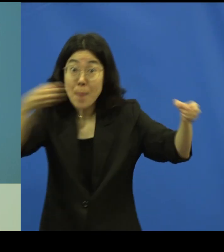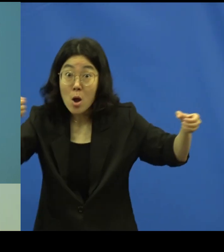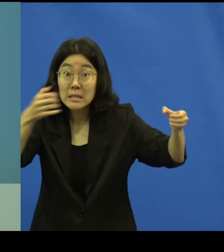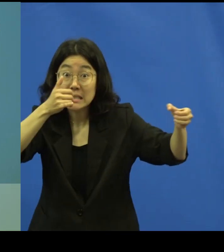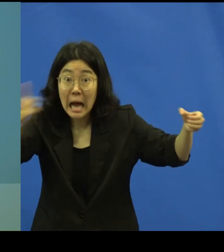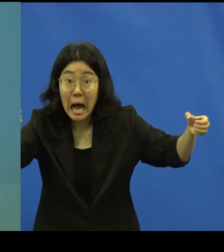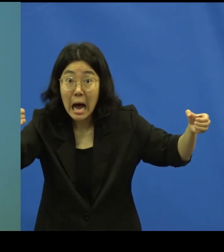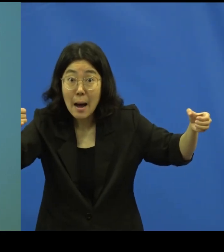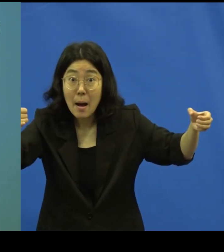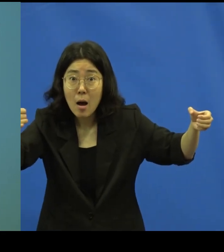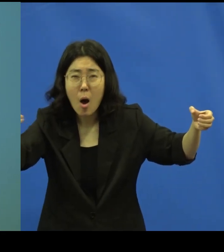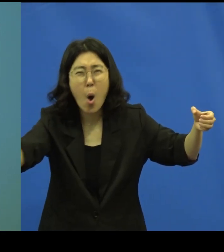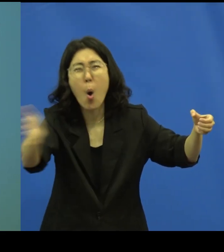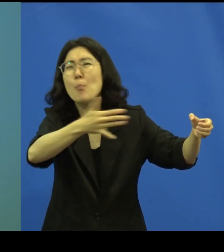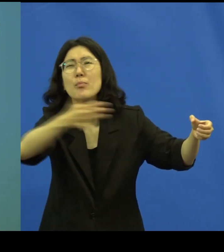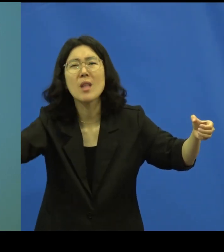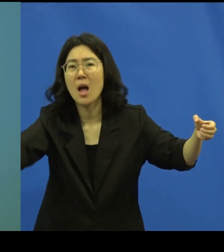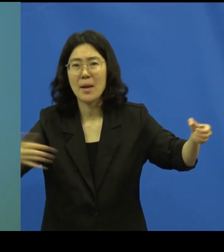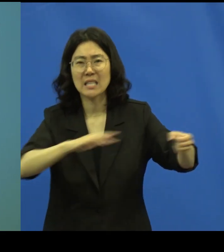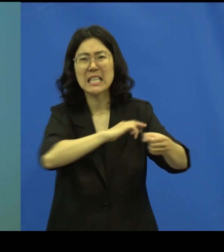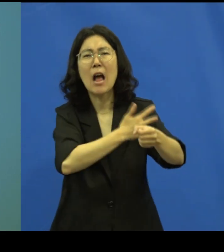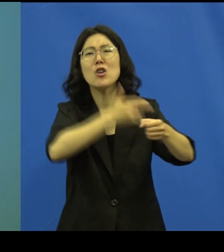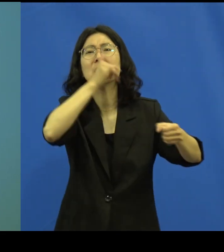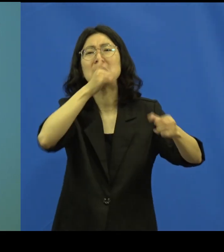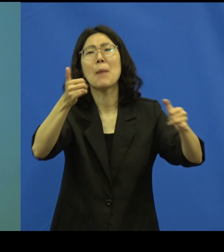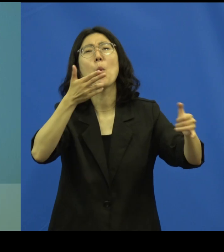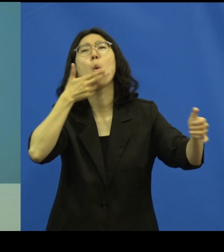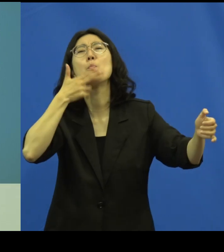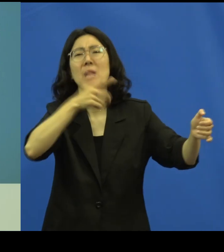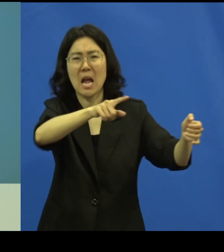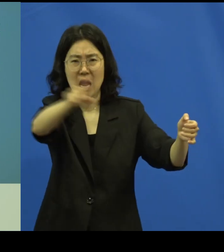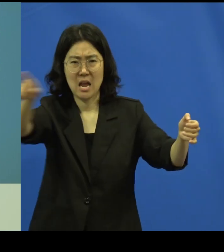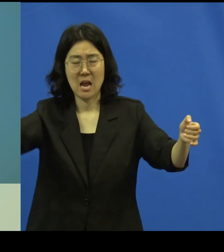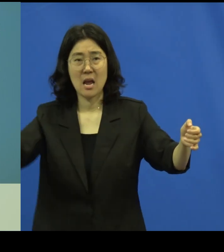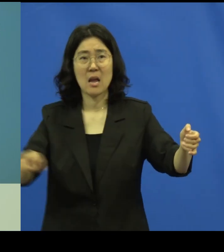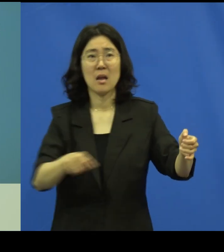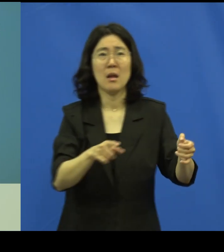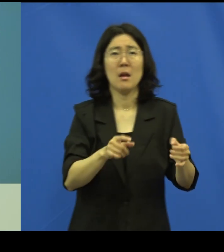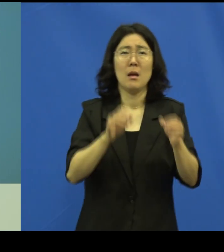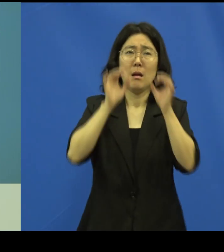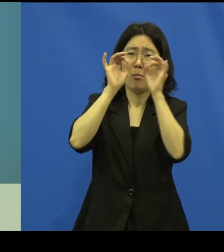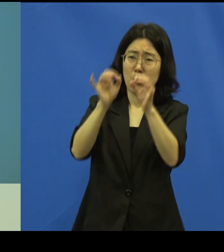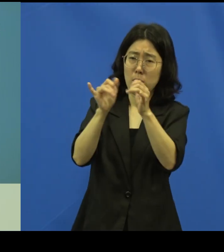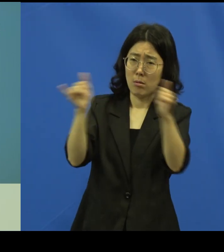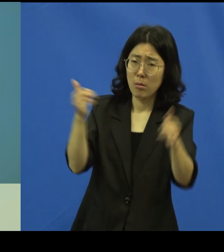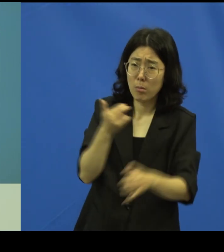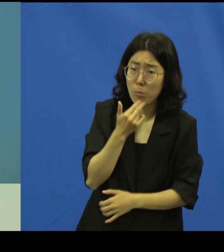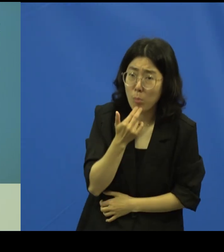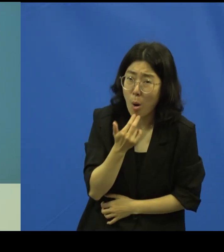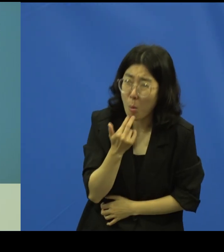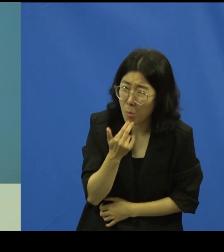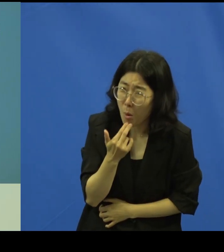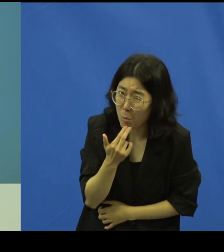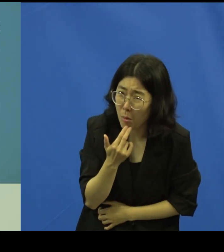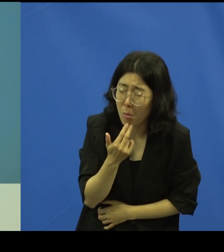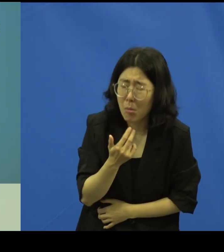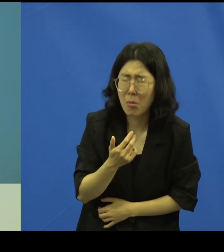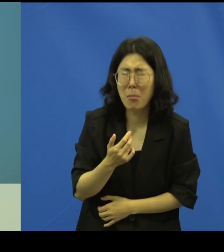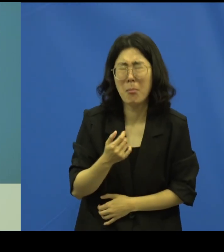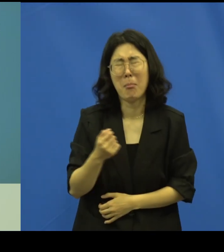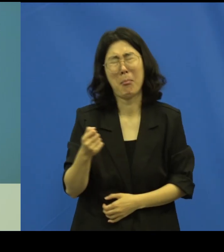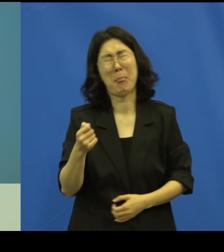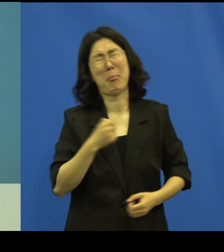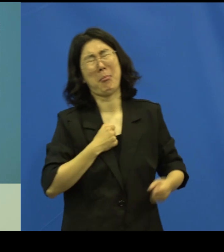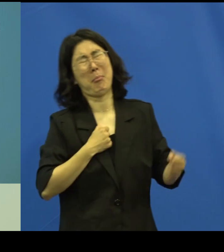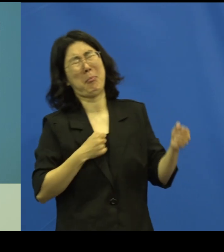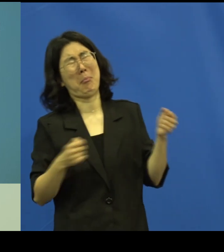거죠. 그래서 4절에 보니까 그 두루마리를 펴거나 보거나 하기에 합당한 자가 보이지 아니하기로 내가 크게 울었더니